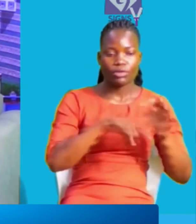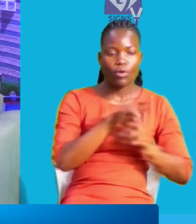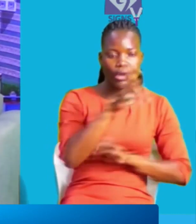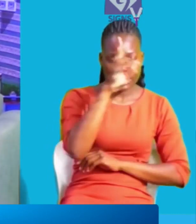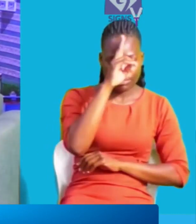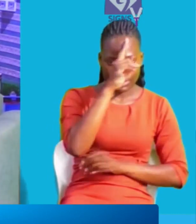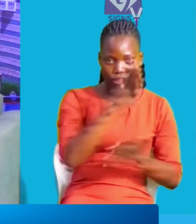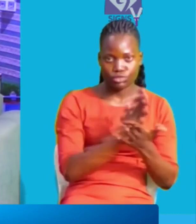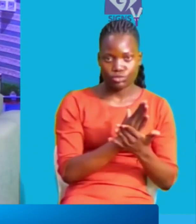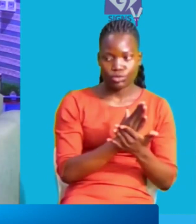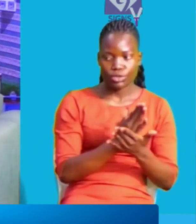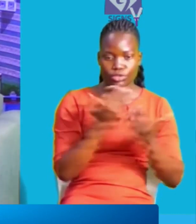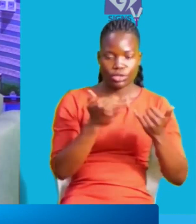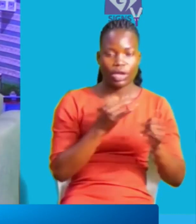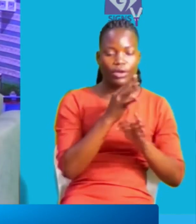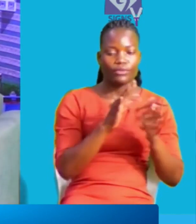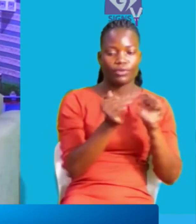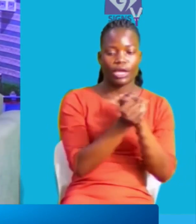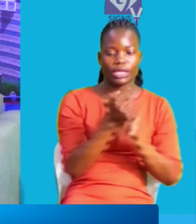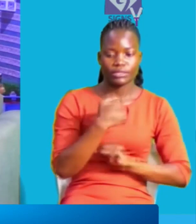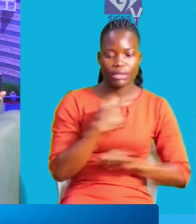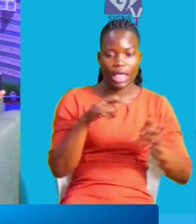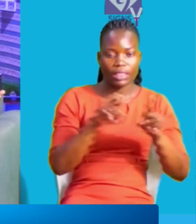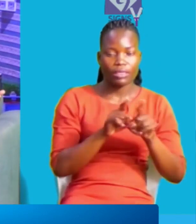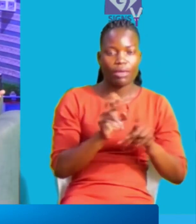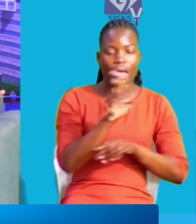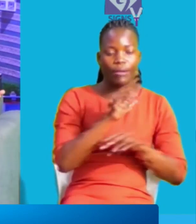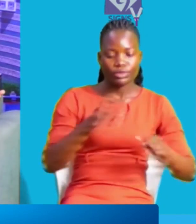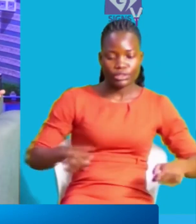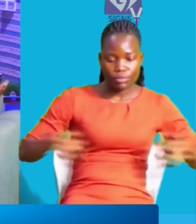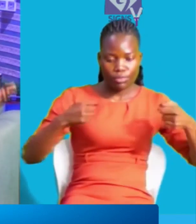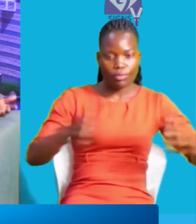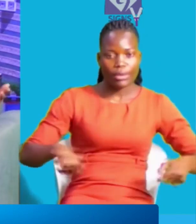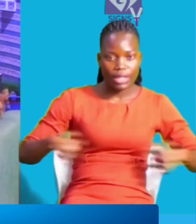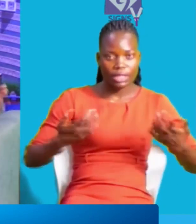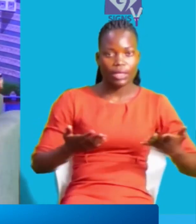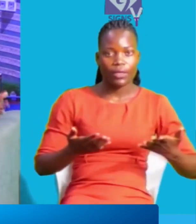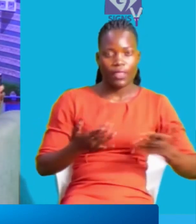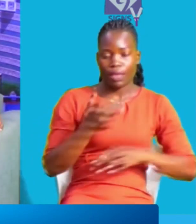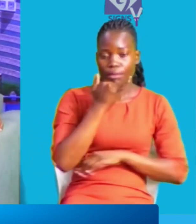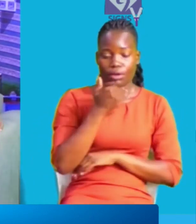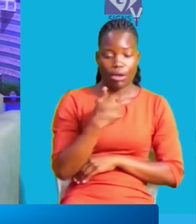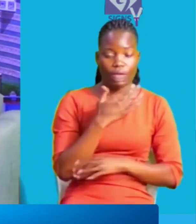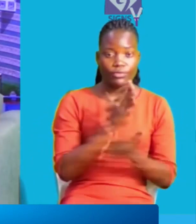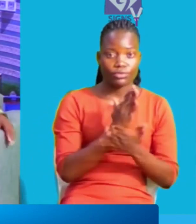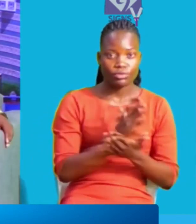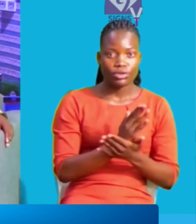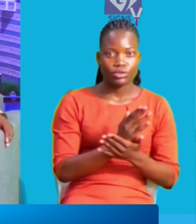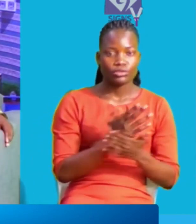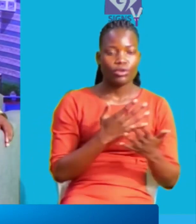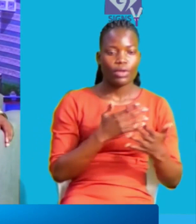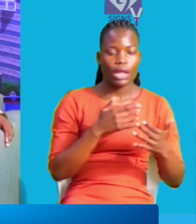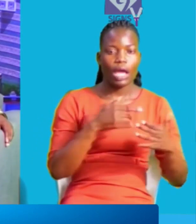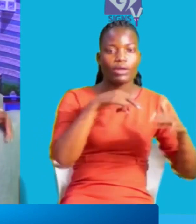pertaining when askari. Sai ukinishika na vile niko kwa wheelchair. Nimefanya makosa. Yes, nimefanya